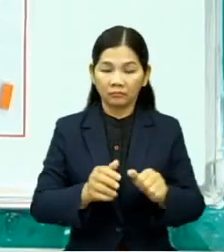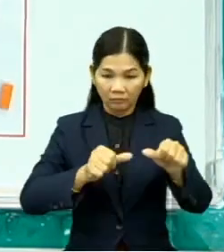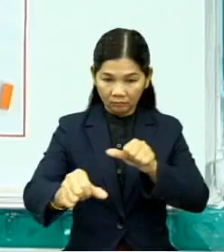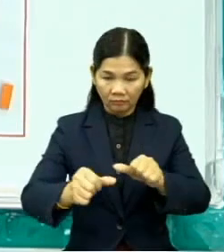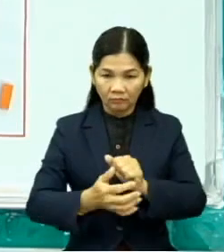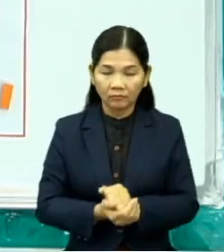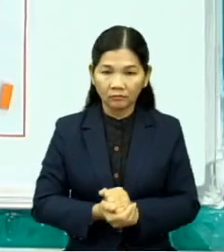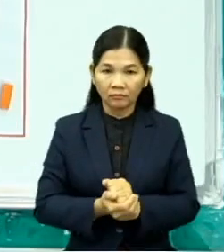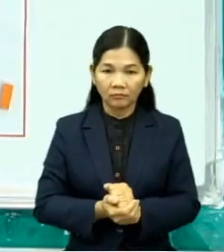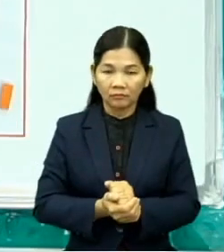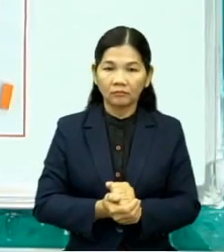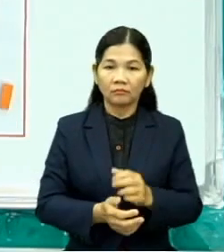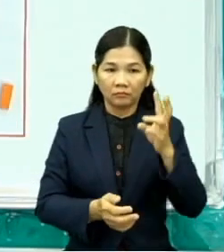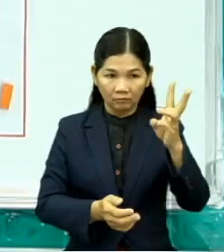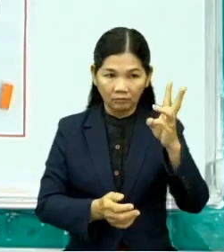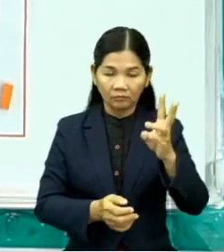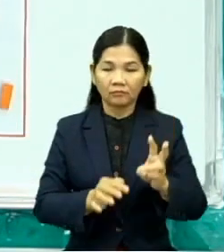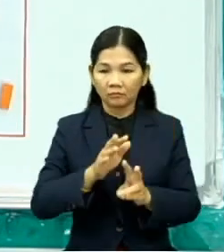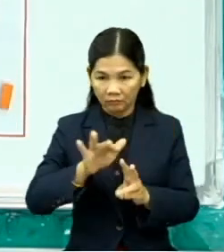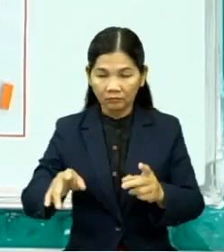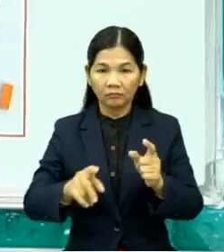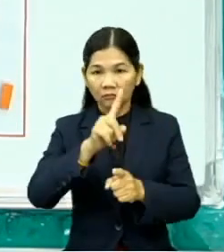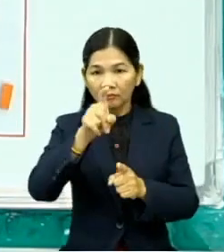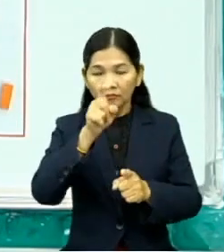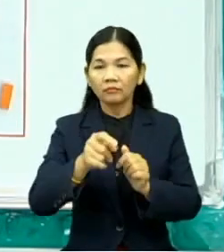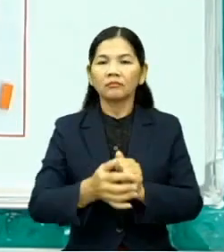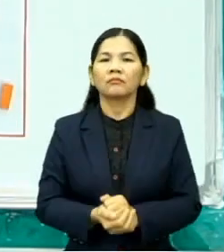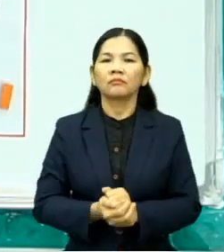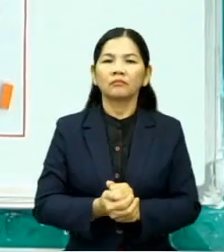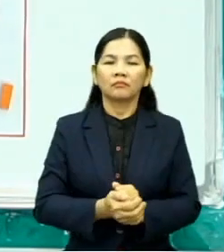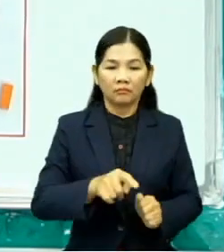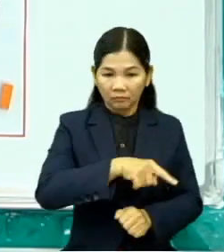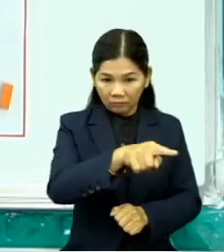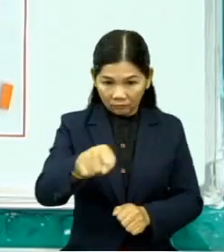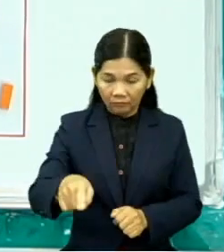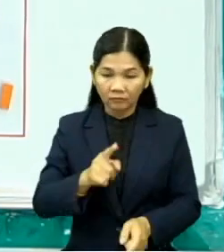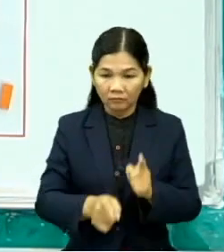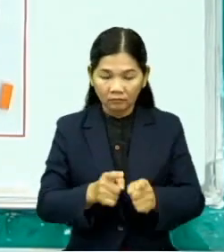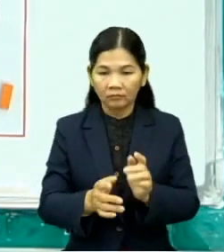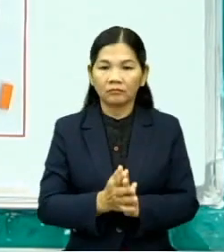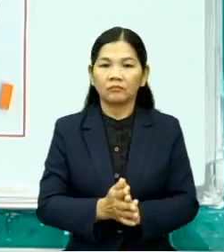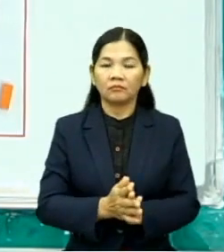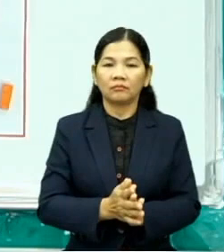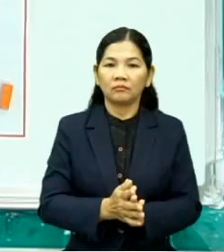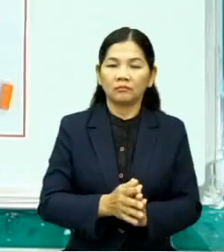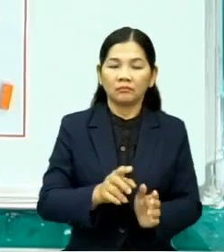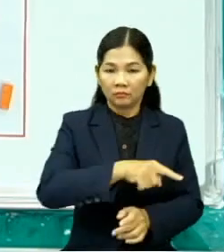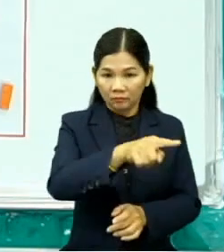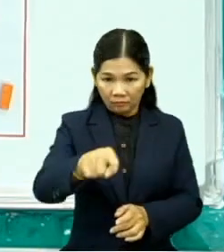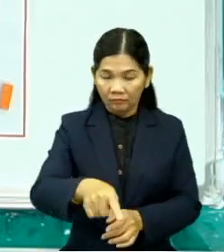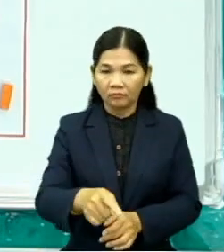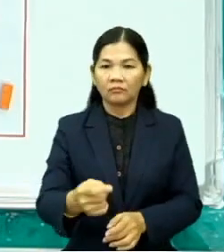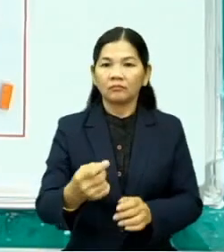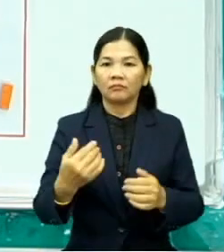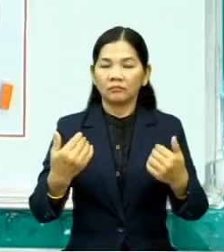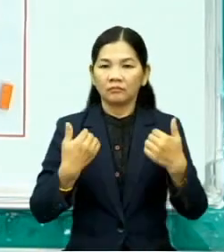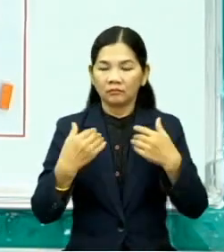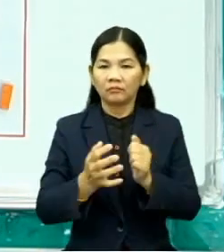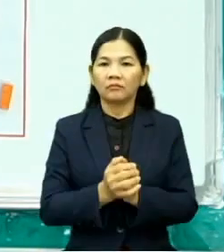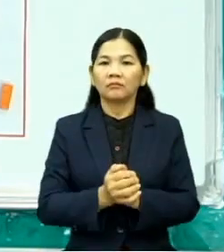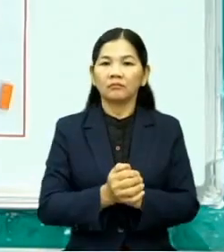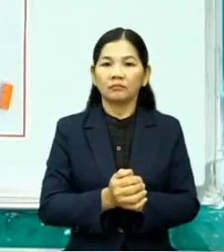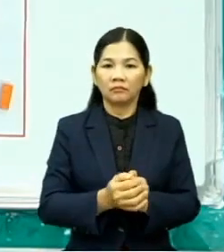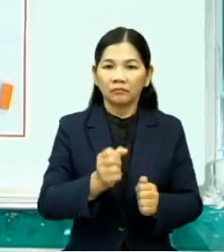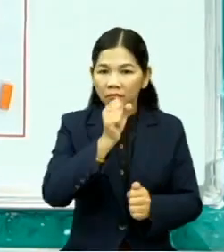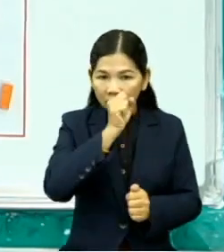tứ chà sạp xùm nuôn thịt bầy tiên nè con á chà ta kê bà cung vùng phêng à giấy xâm rập thơ vầy